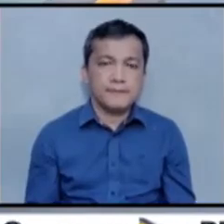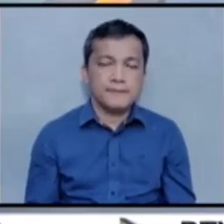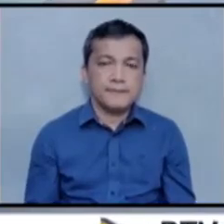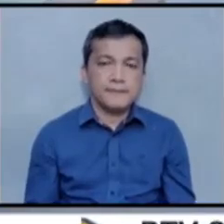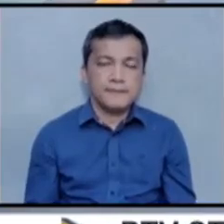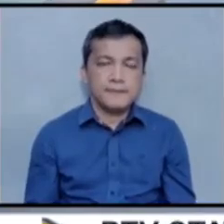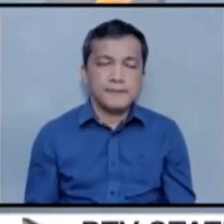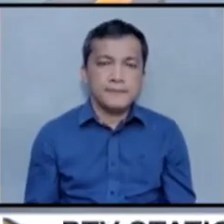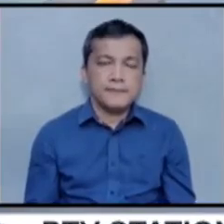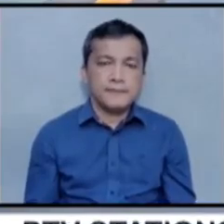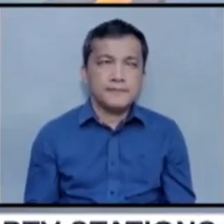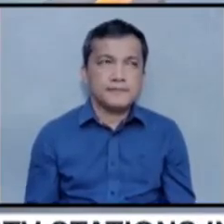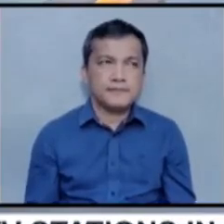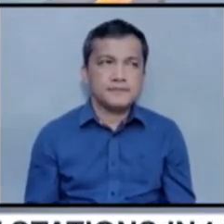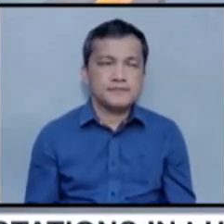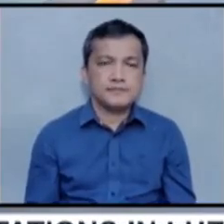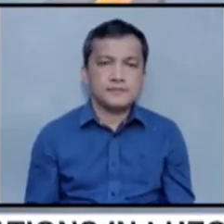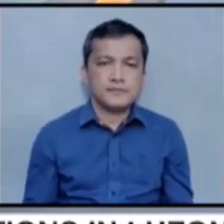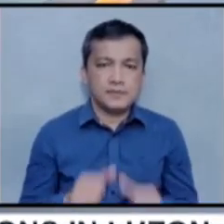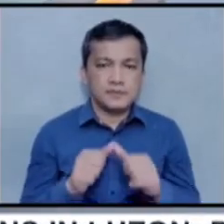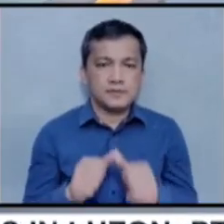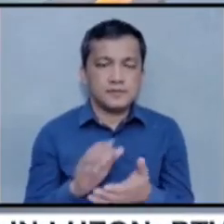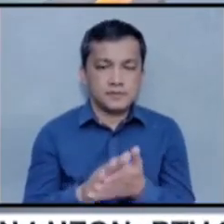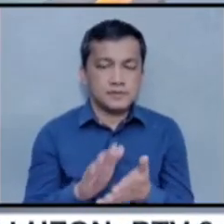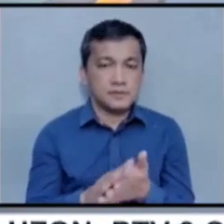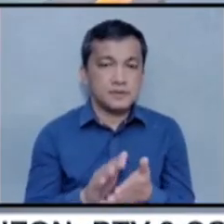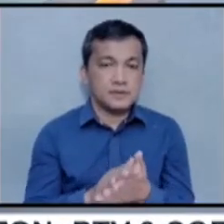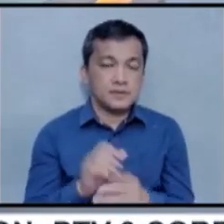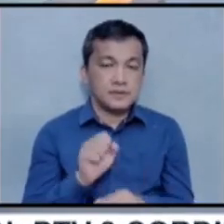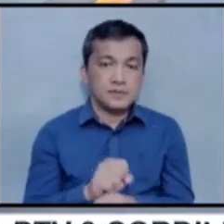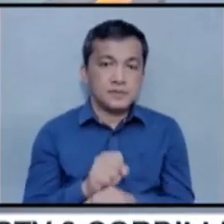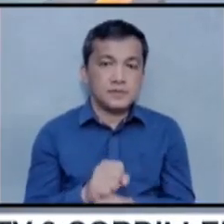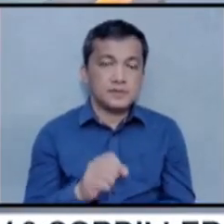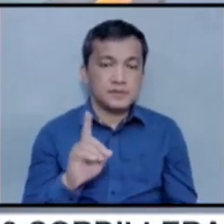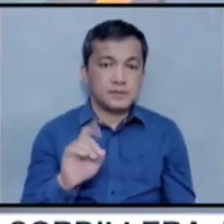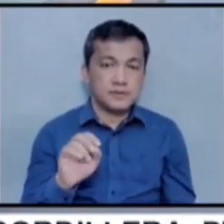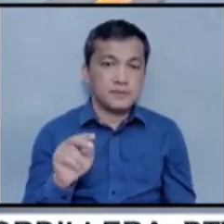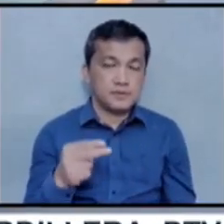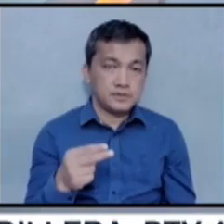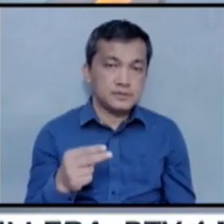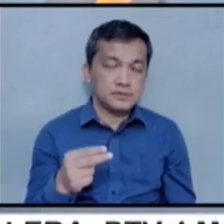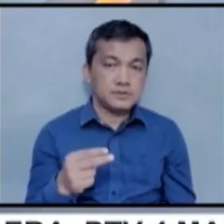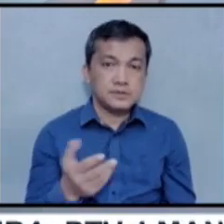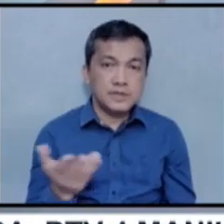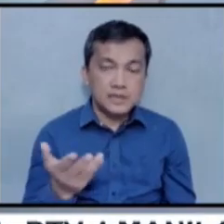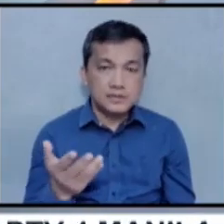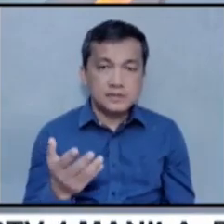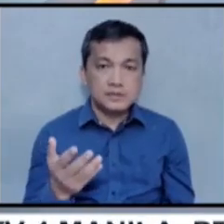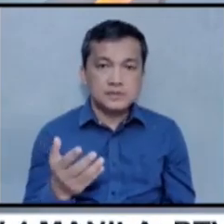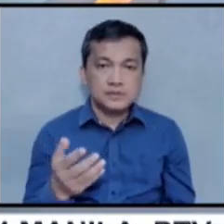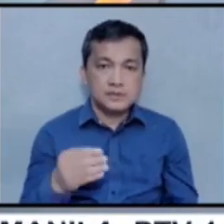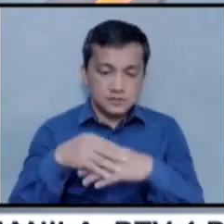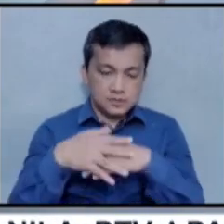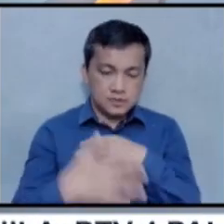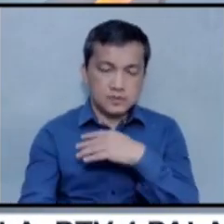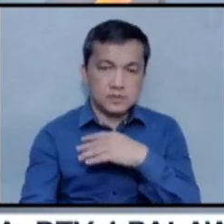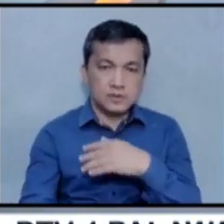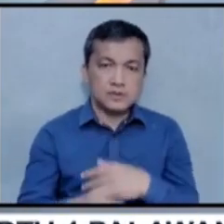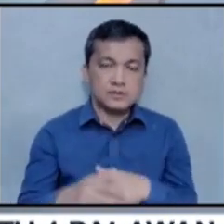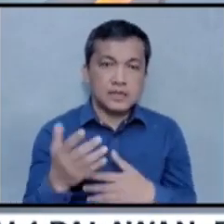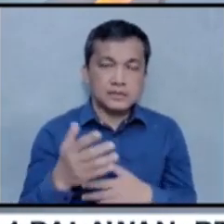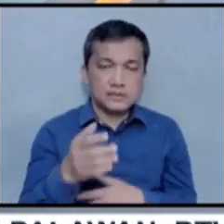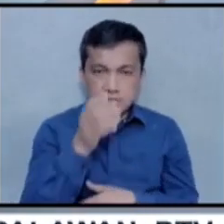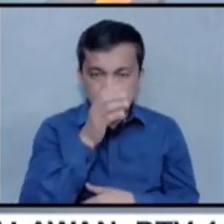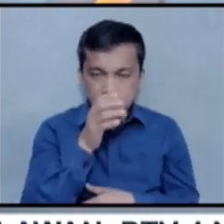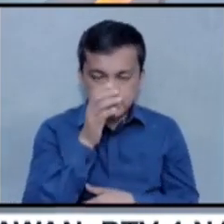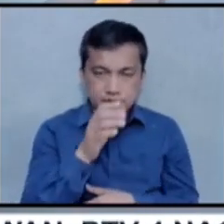Patuloy po ang clearing operations ng Department of Public Works and Highways sa DPWH sa gumuhong lupa sa Talisay City, Cebu. Si Jesse